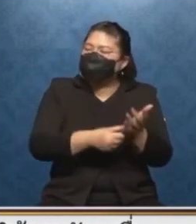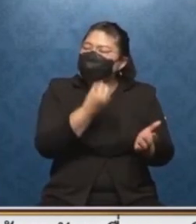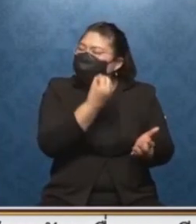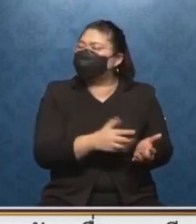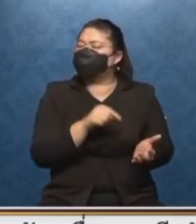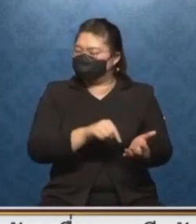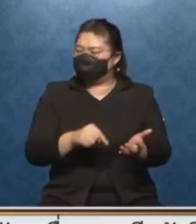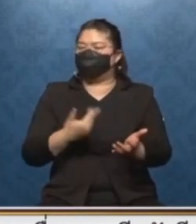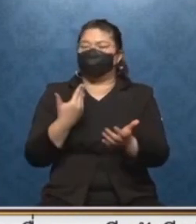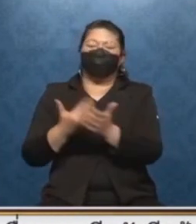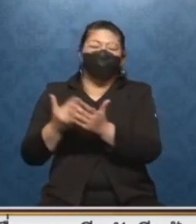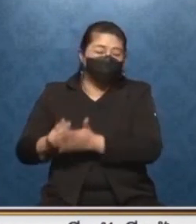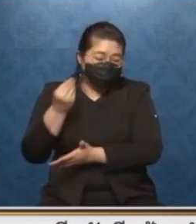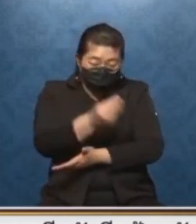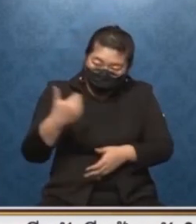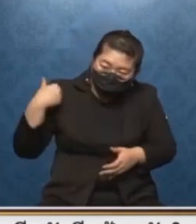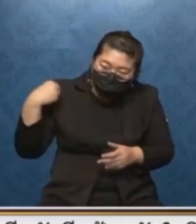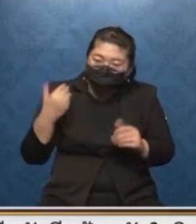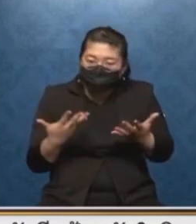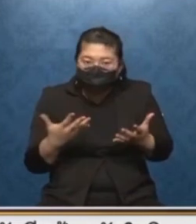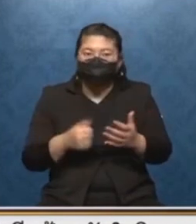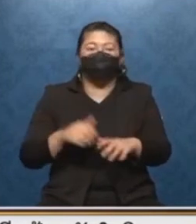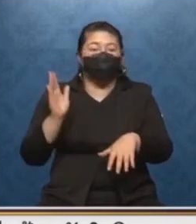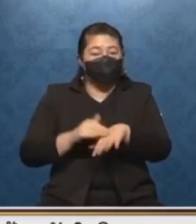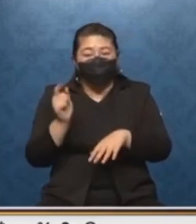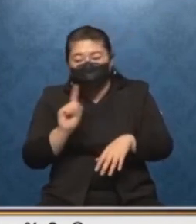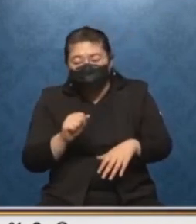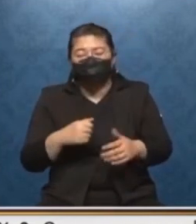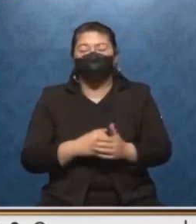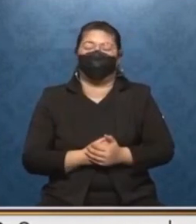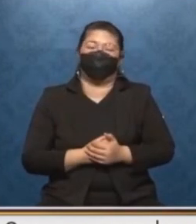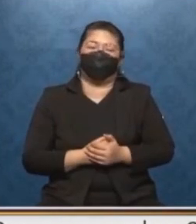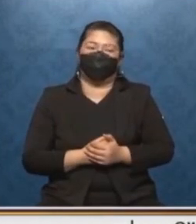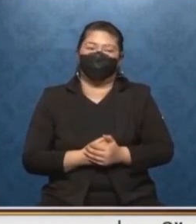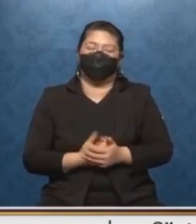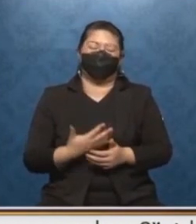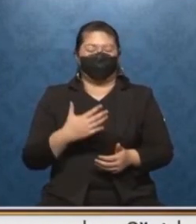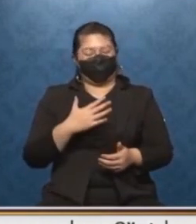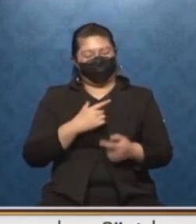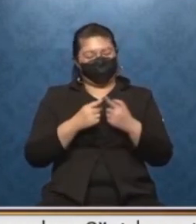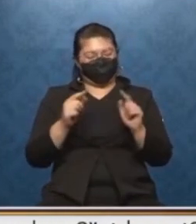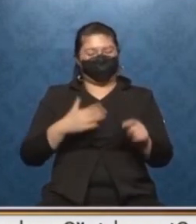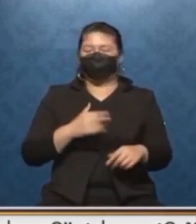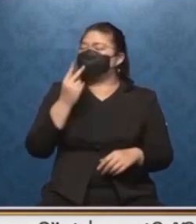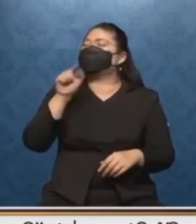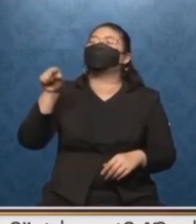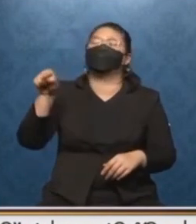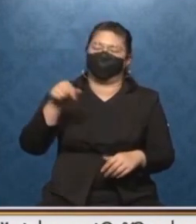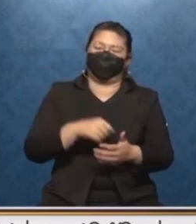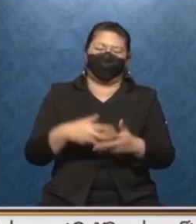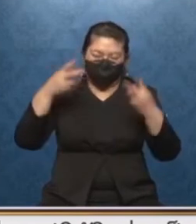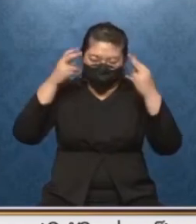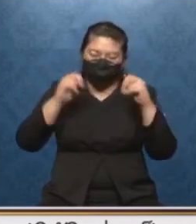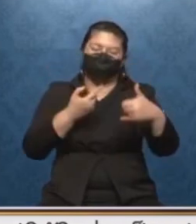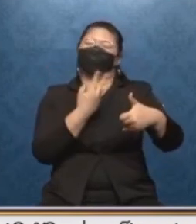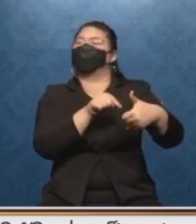ท่านมuniรรยาใช้นไหมท่านมีความสามาถในการใช้นได้หรอไม่ แต่เทาที่ผมดูหนังหนาท่ายกรมตีแล้วท่าน